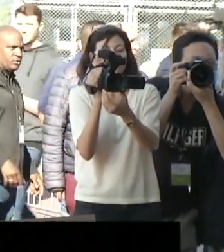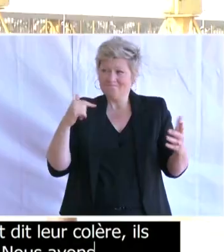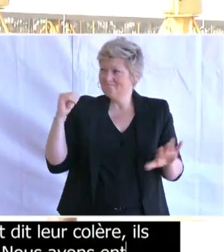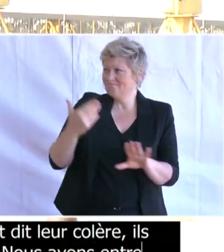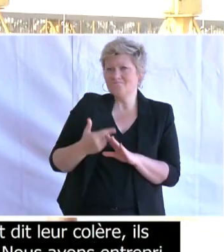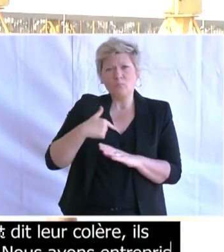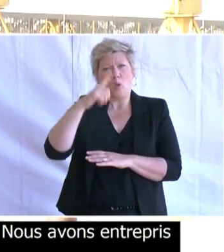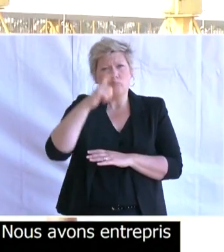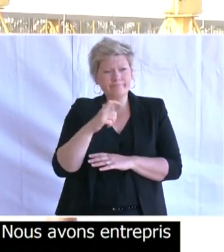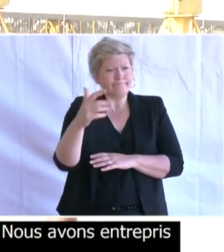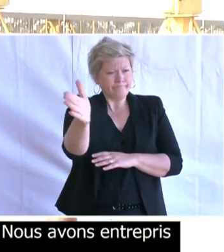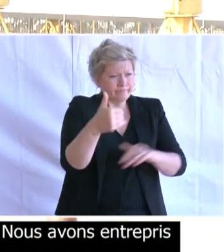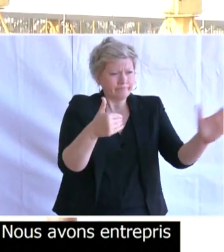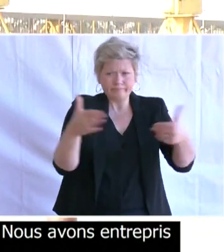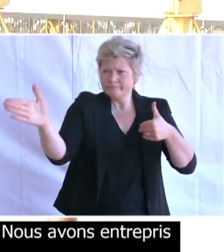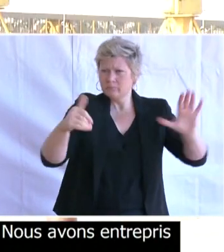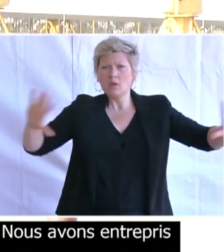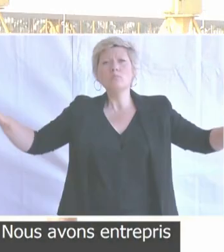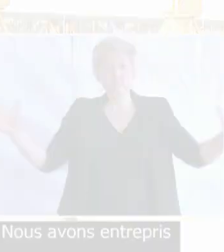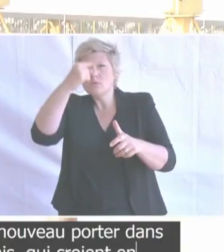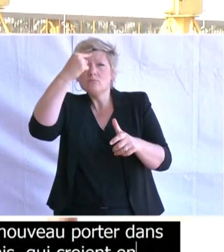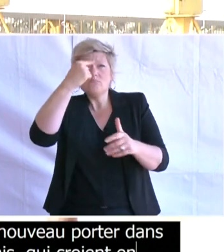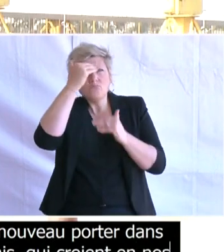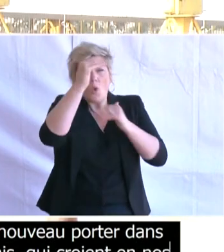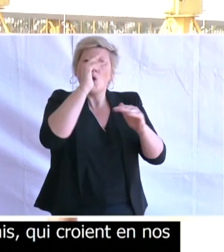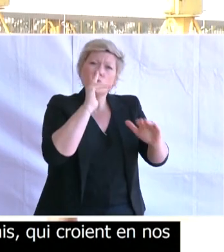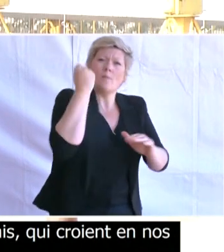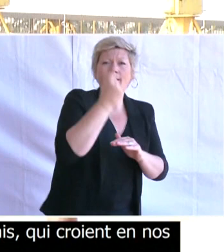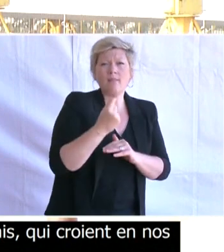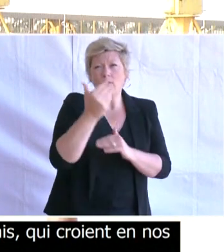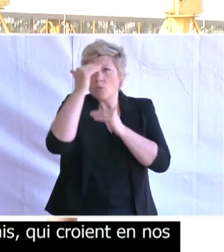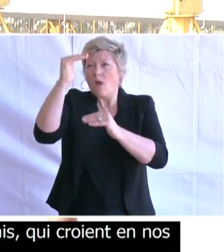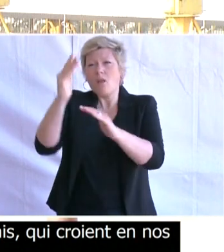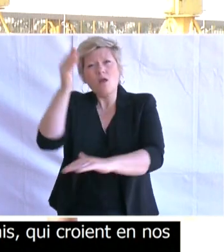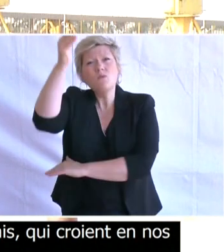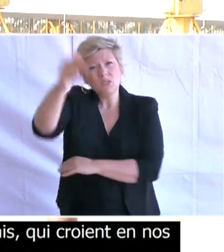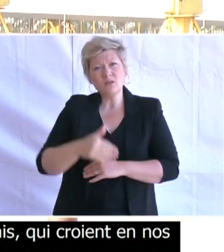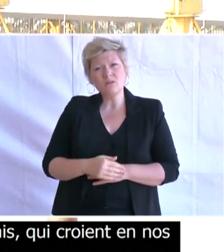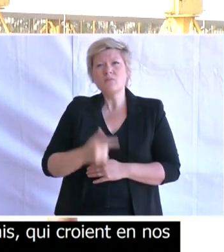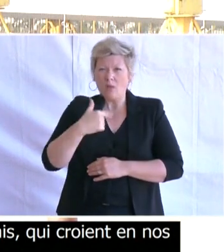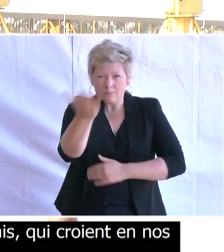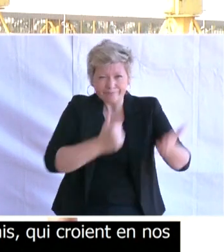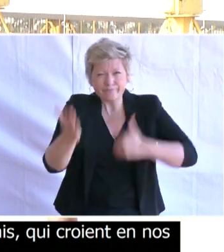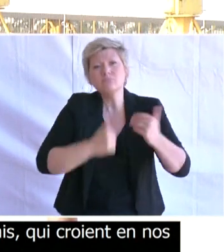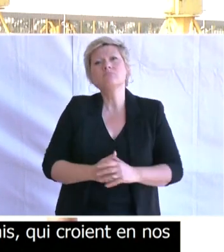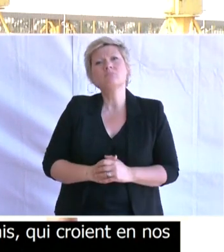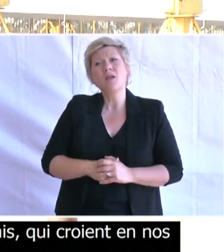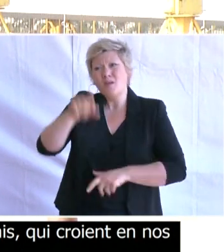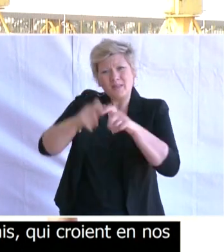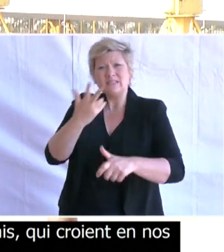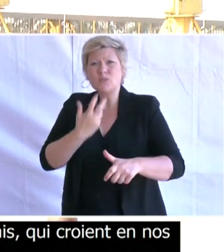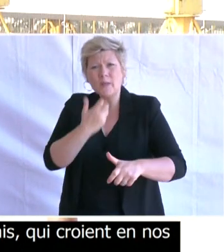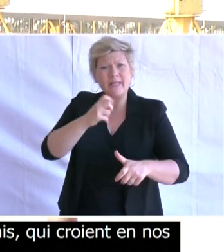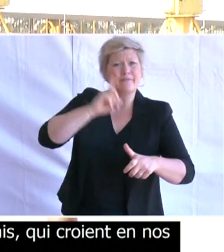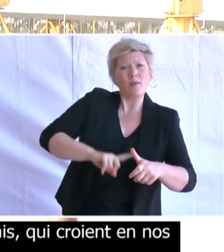centrica e nella città che ancora alza il drappo socialista faccio appello a voi cittadini a quelli che vogliono salvare il